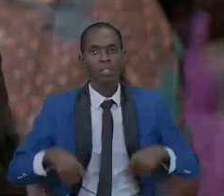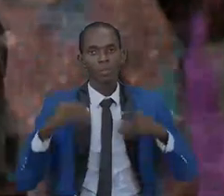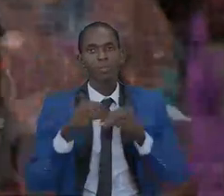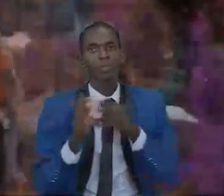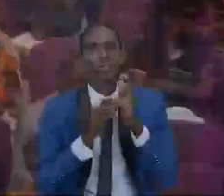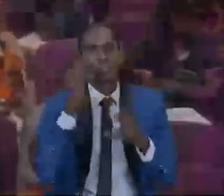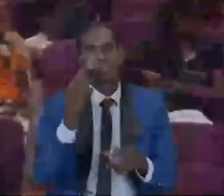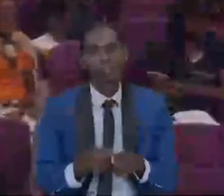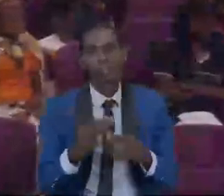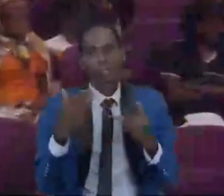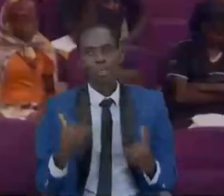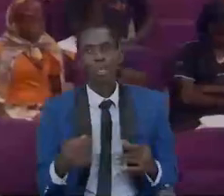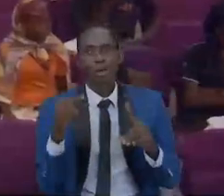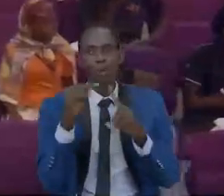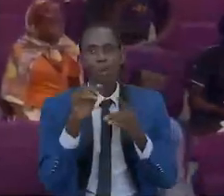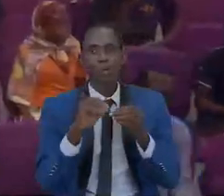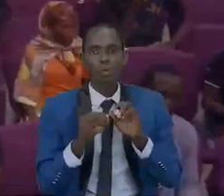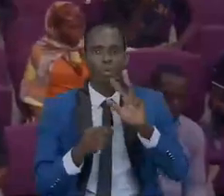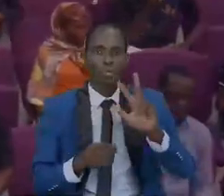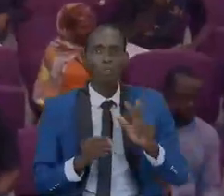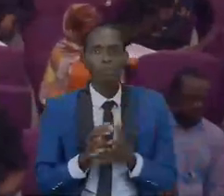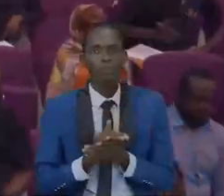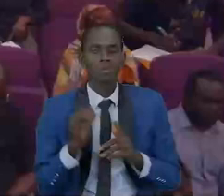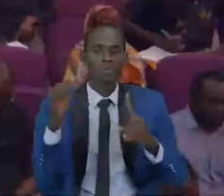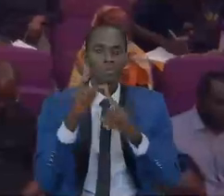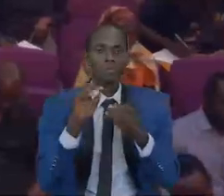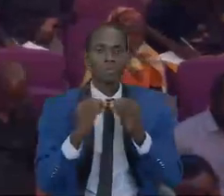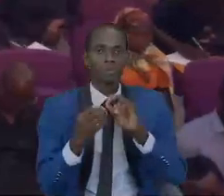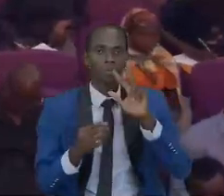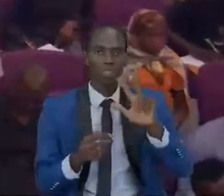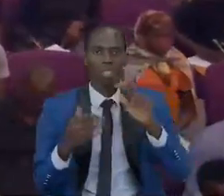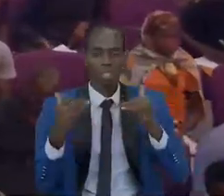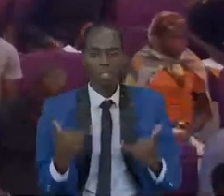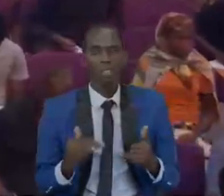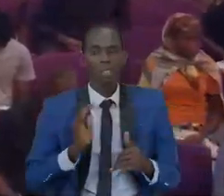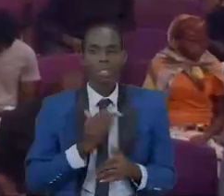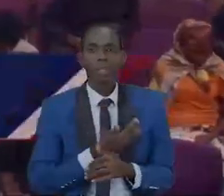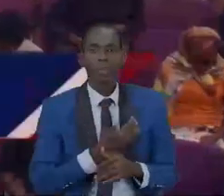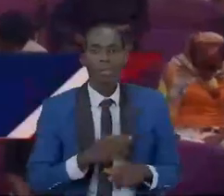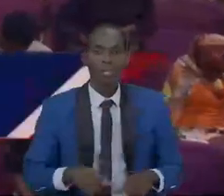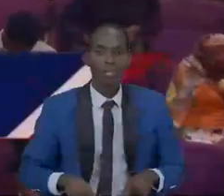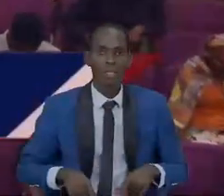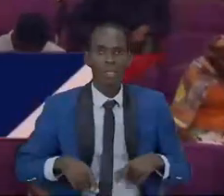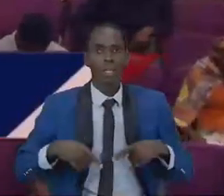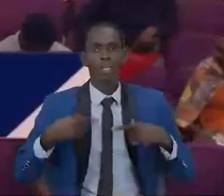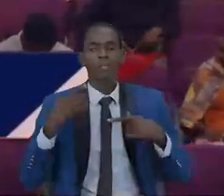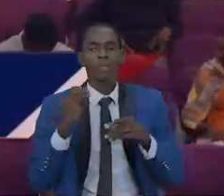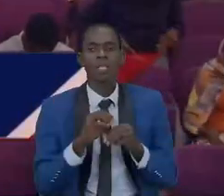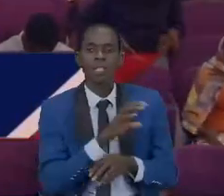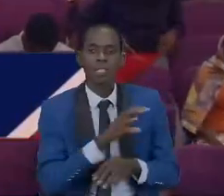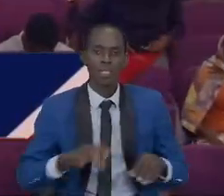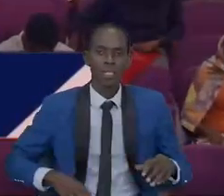chez nous tombons sur le troisième point notre vie en Christ